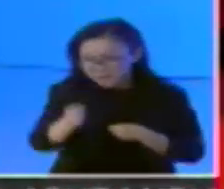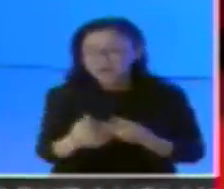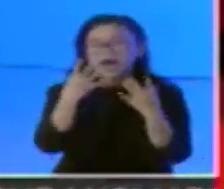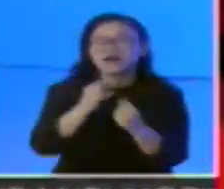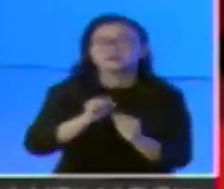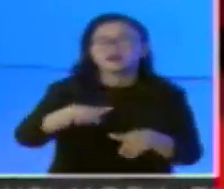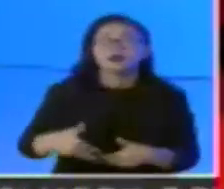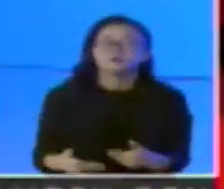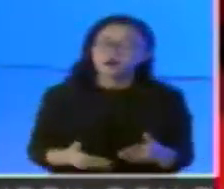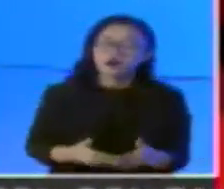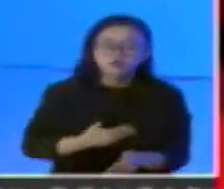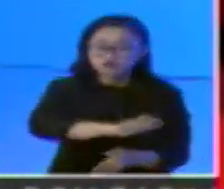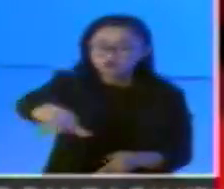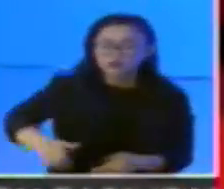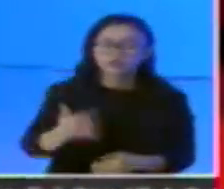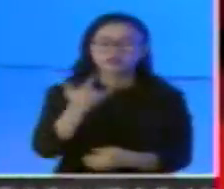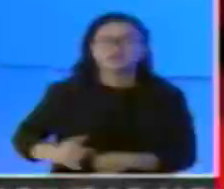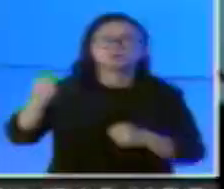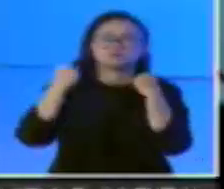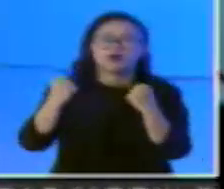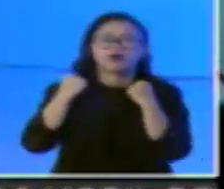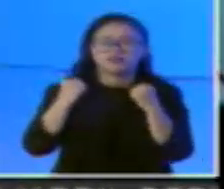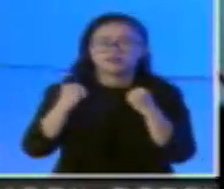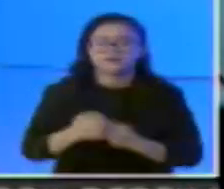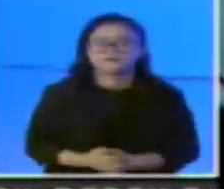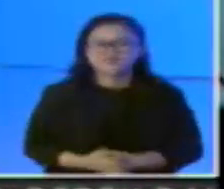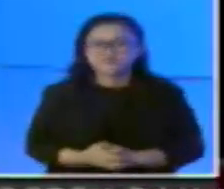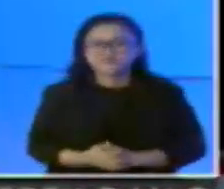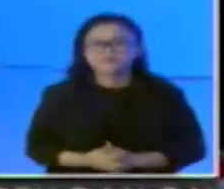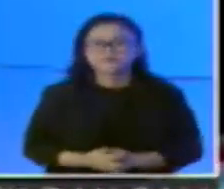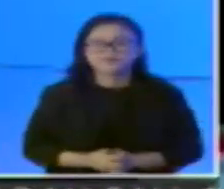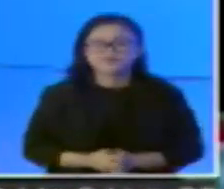mendongkrak semangat para atlet. Dari Jakarta, Tim Liputan iNews melaporkan.